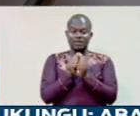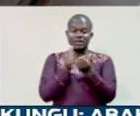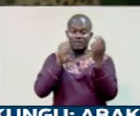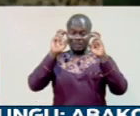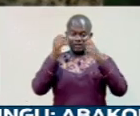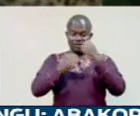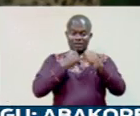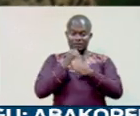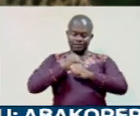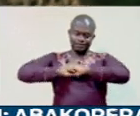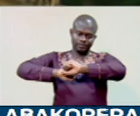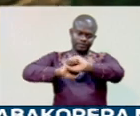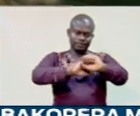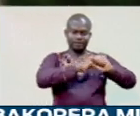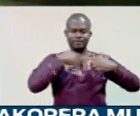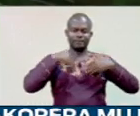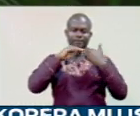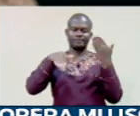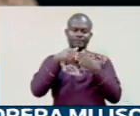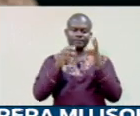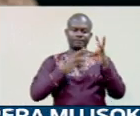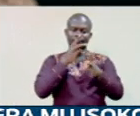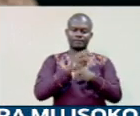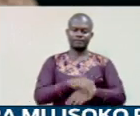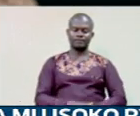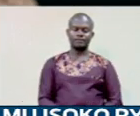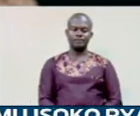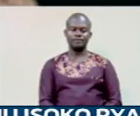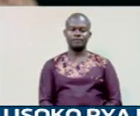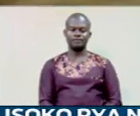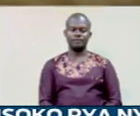y'umwaka igira iti: kubungabunga ubuzima bwose ku isi. Kwizera Bosco mu mujyi wa Kigali.